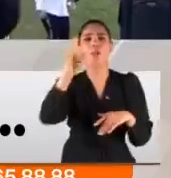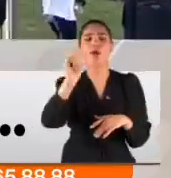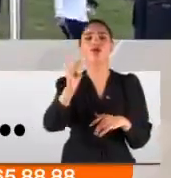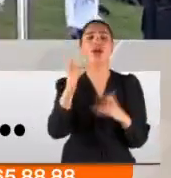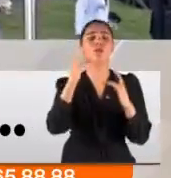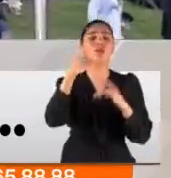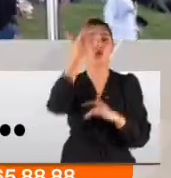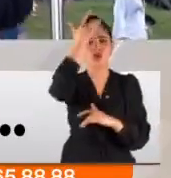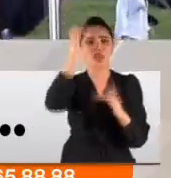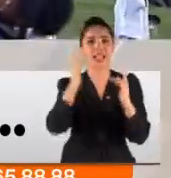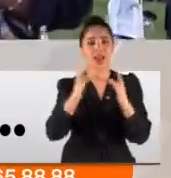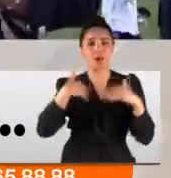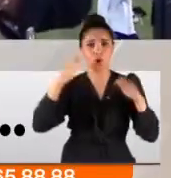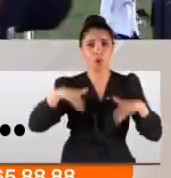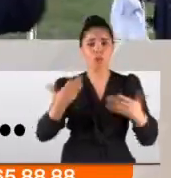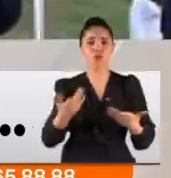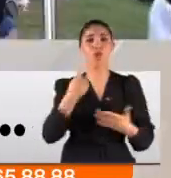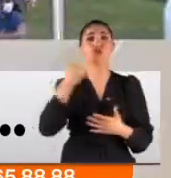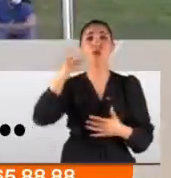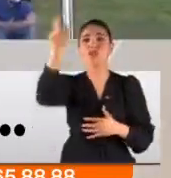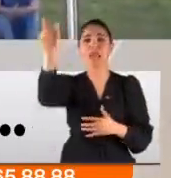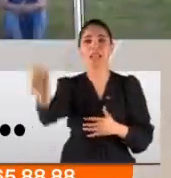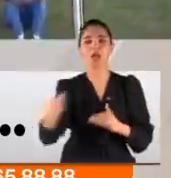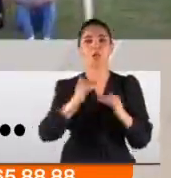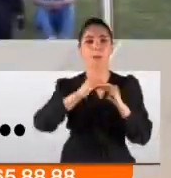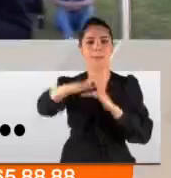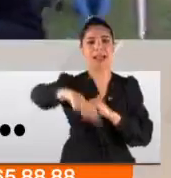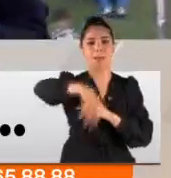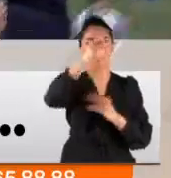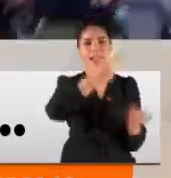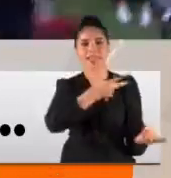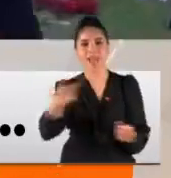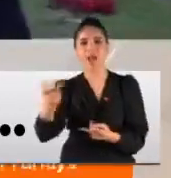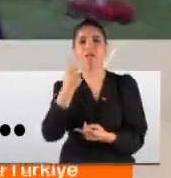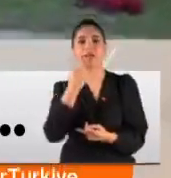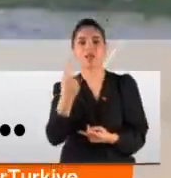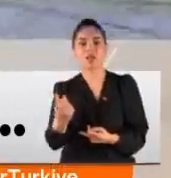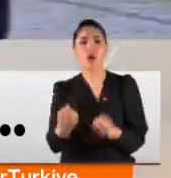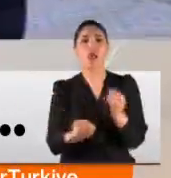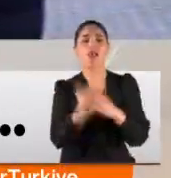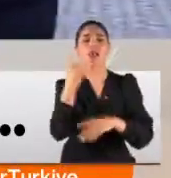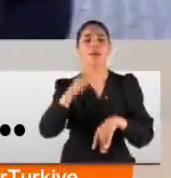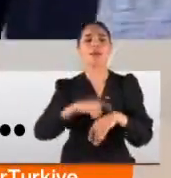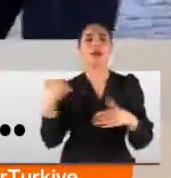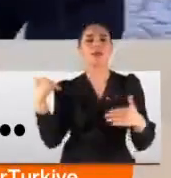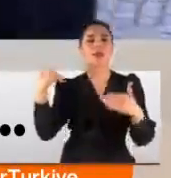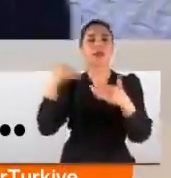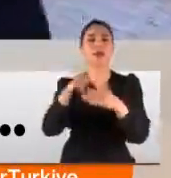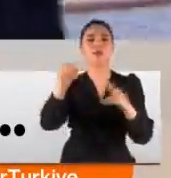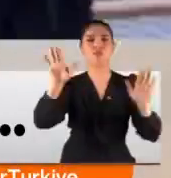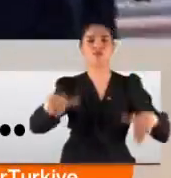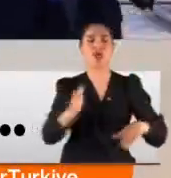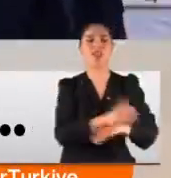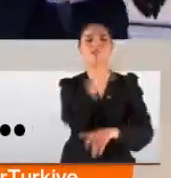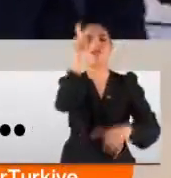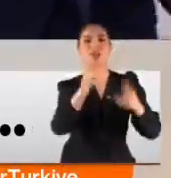Şehitler Köprüsü'ndeyiz. Cumhurbaşkanı Erdoğan'ın milleti meydanlara çağırmasıyla birlikte sabaha kadar burada vatandaşlarımız